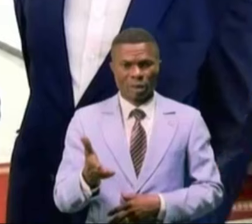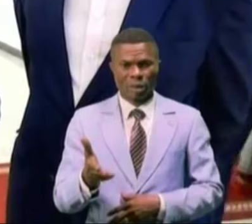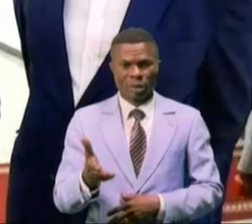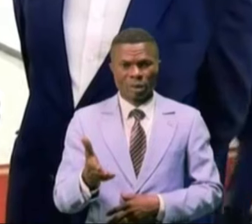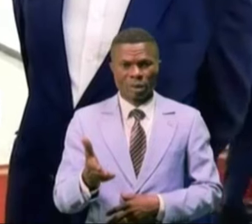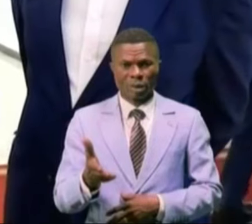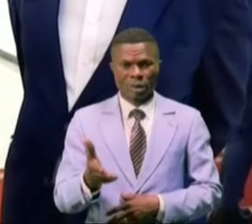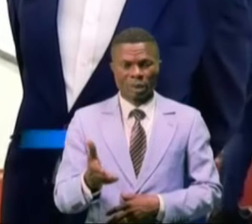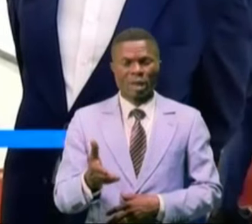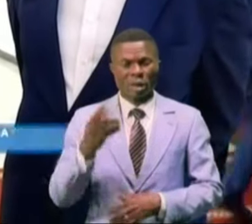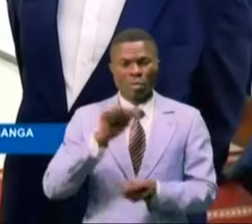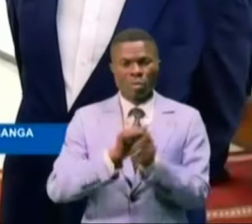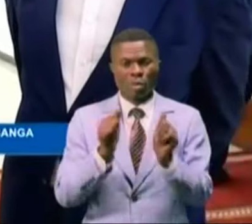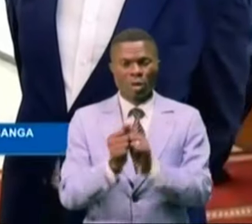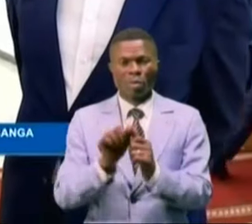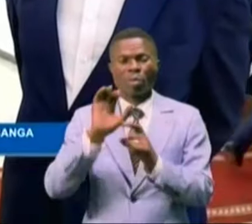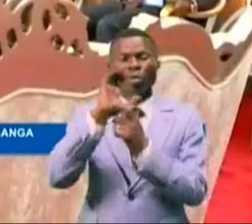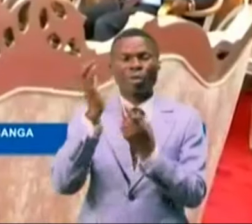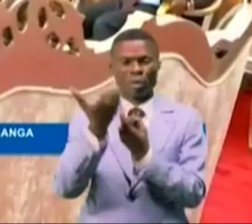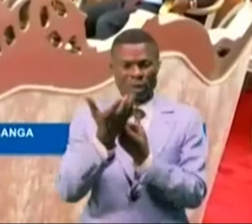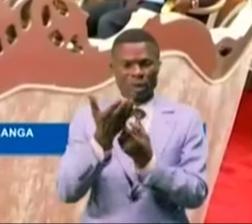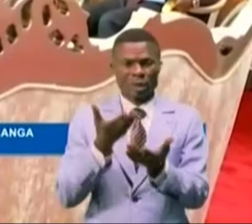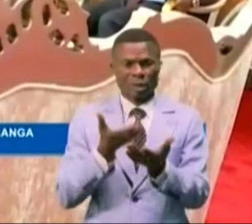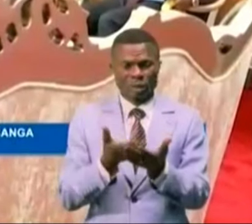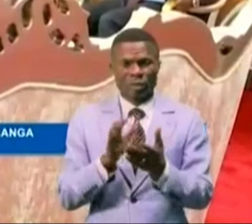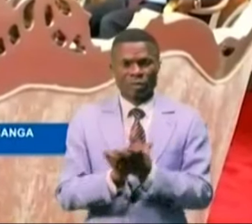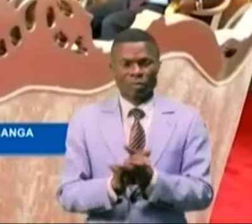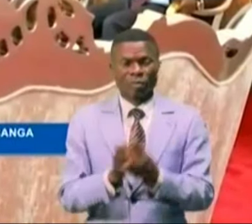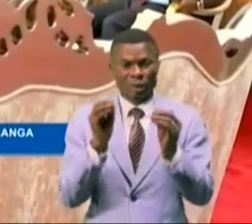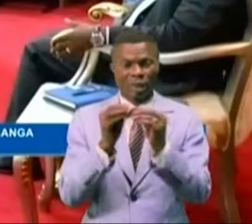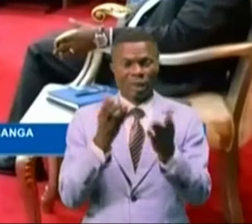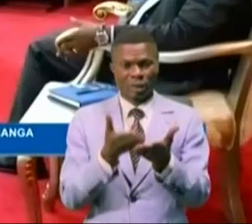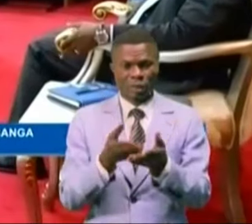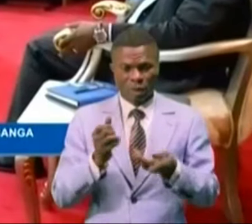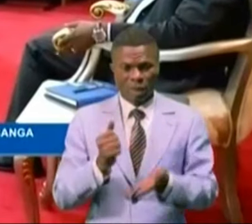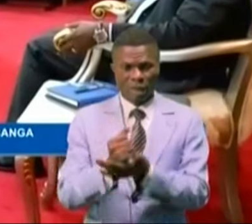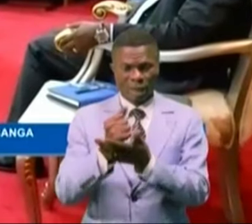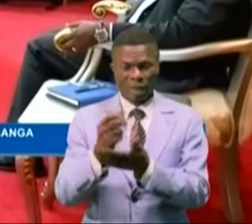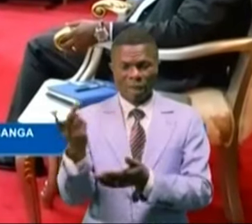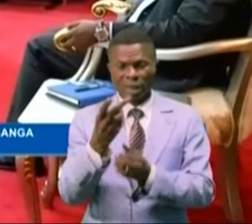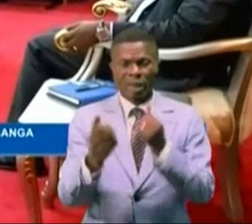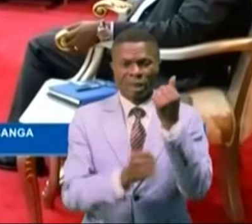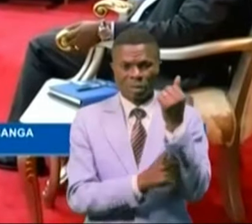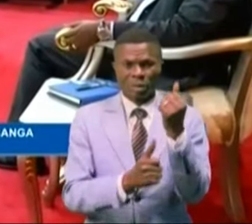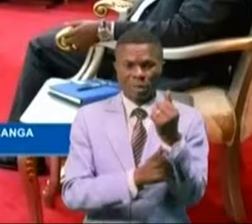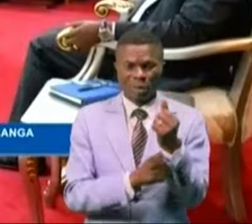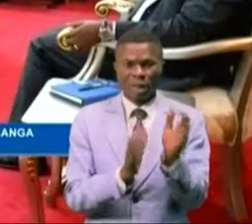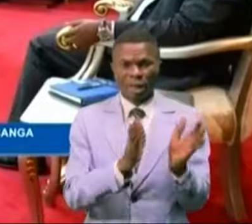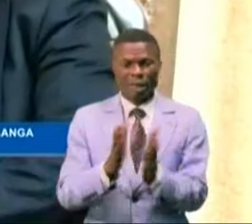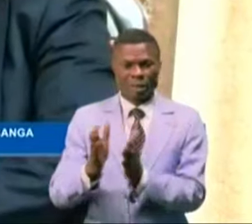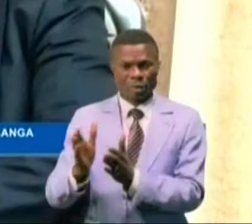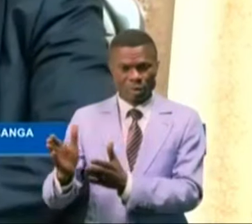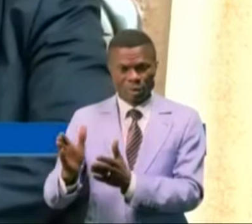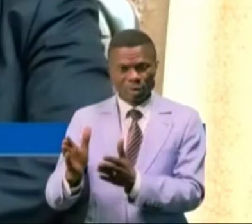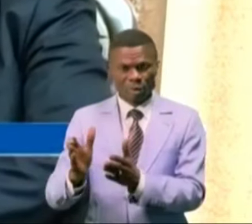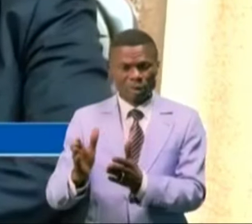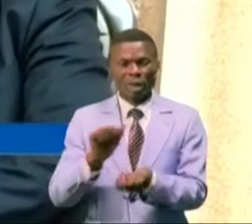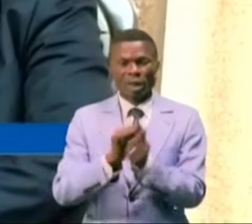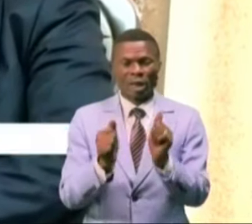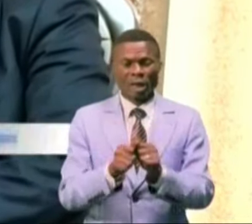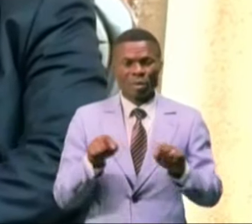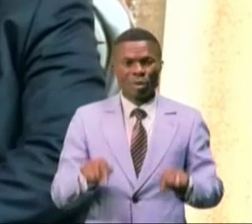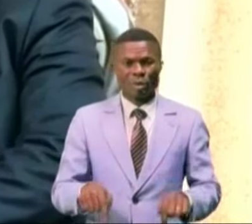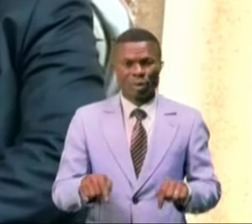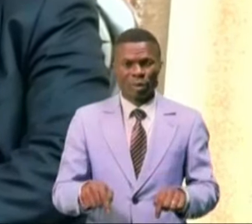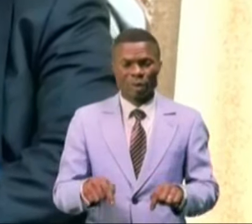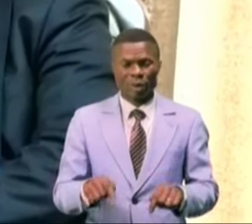ressources naturelles et humaine cette rencontre a permis à des personnalités d'établir également sur les défis actuels